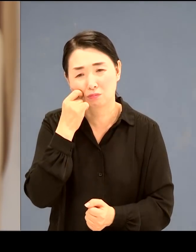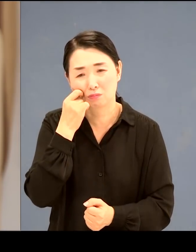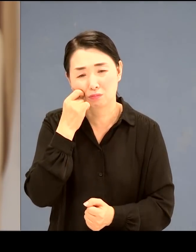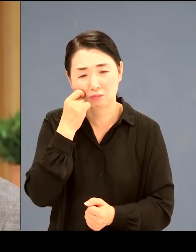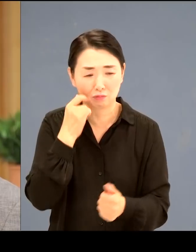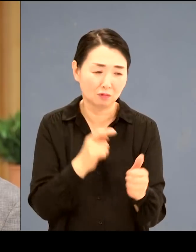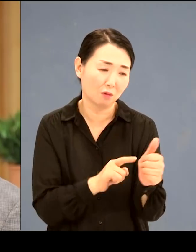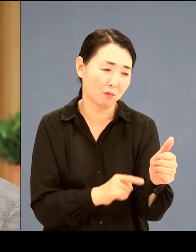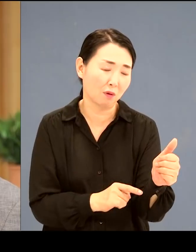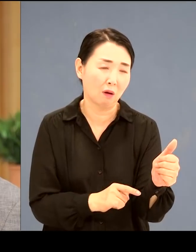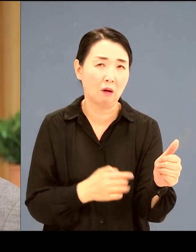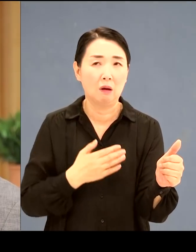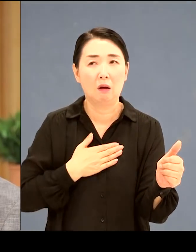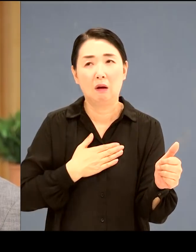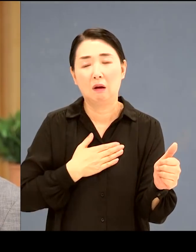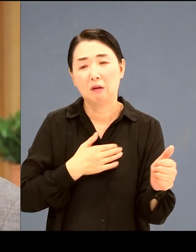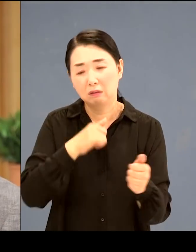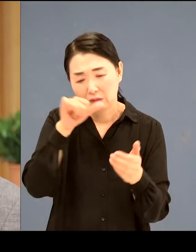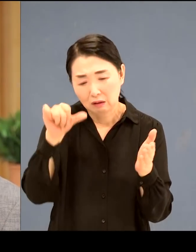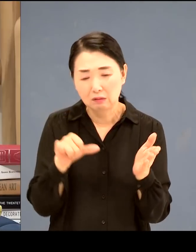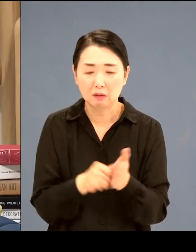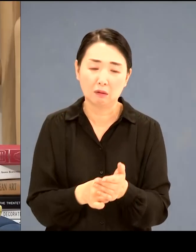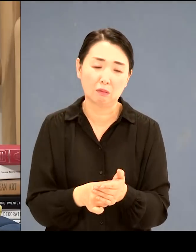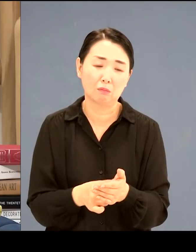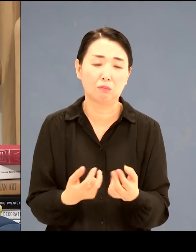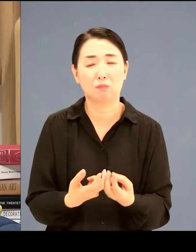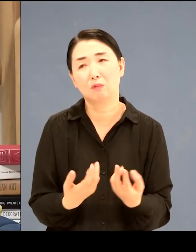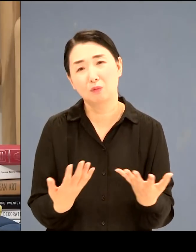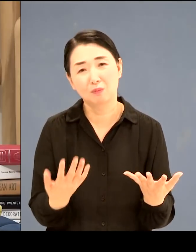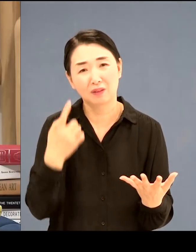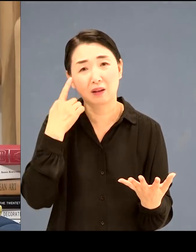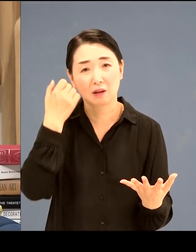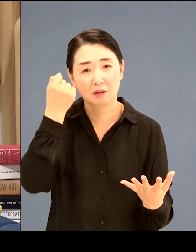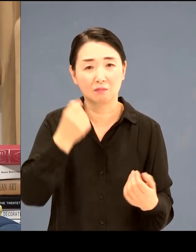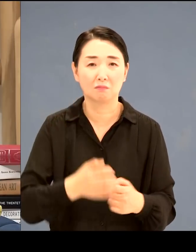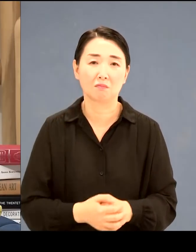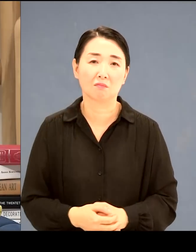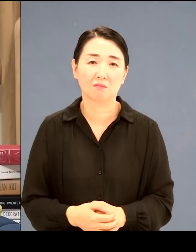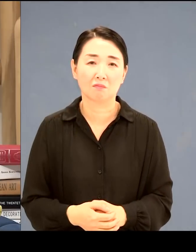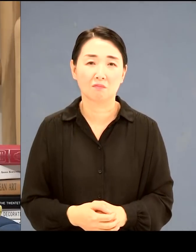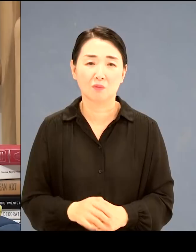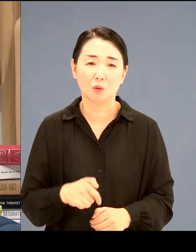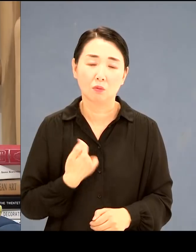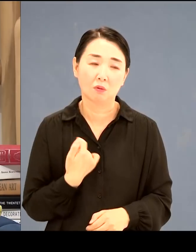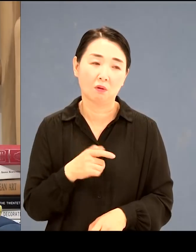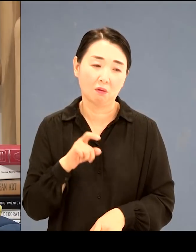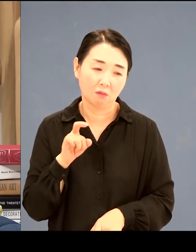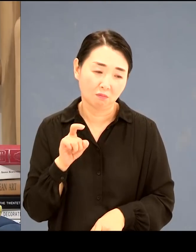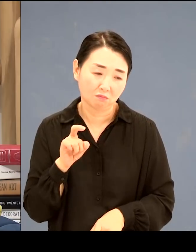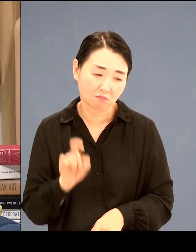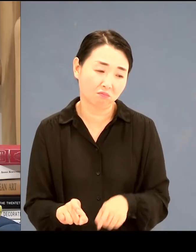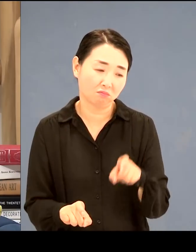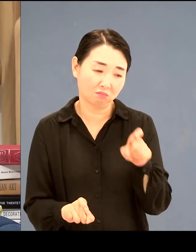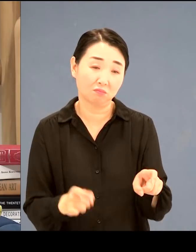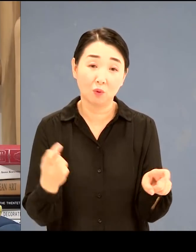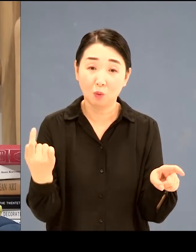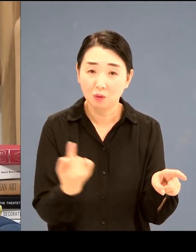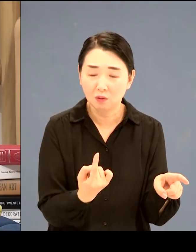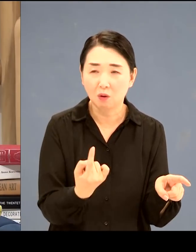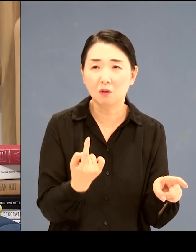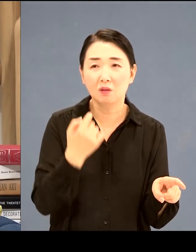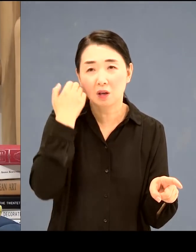저희 남편이 그때 했대요. 그래서 이제 터덜터덜 걸어 나오는데 어떤 분이 저쪽에서